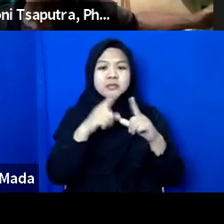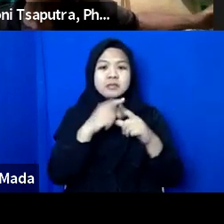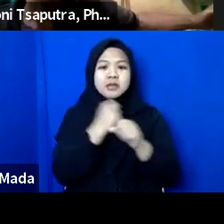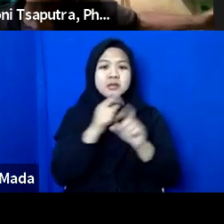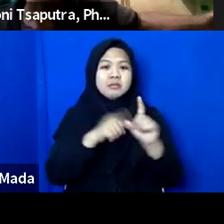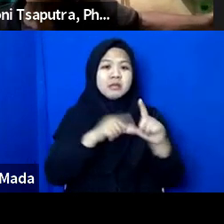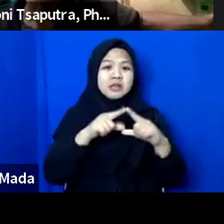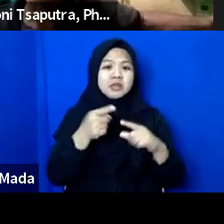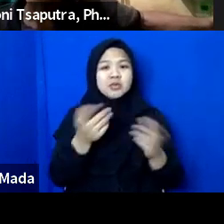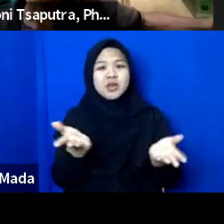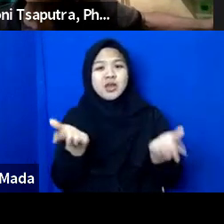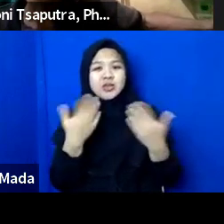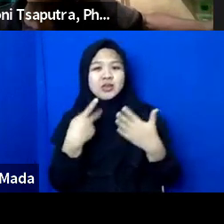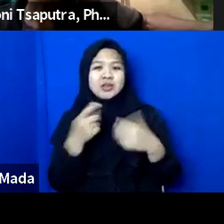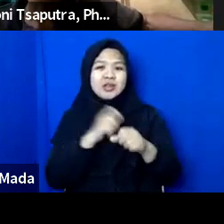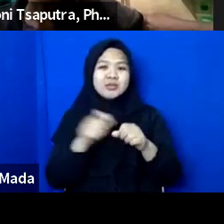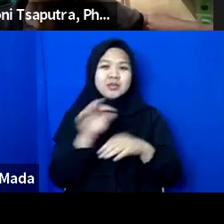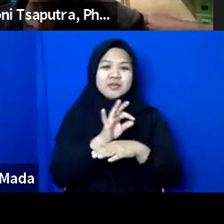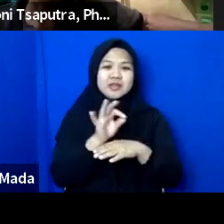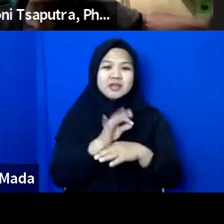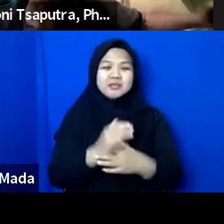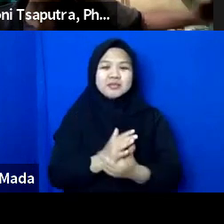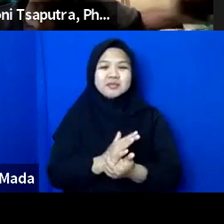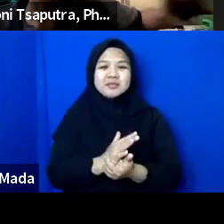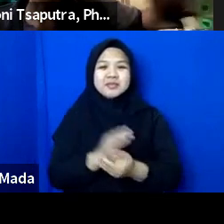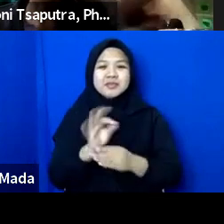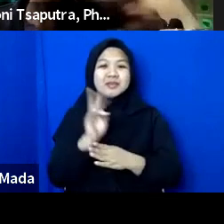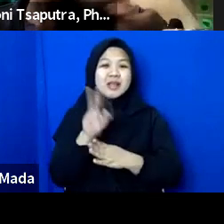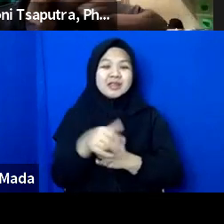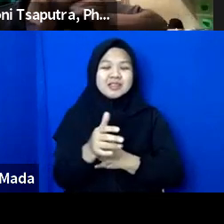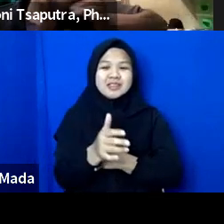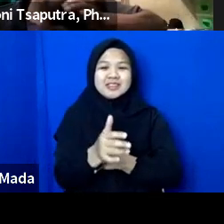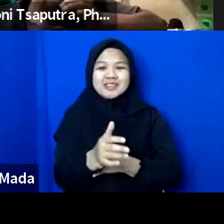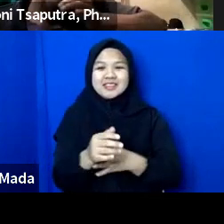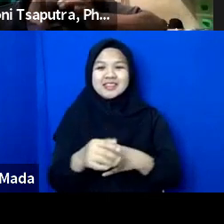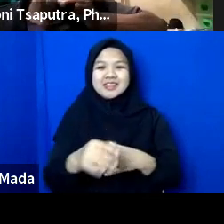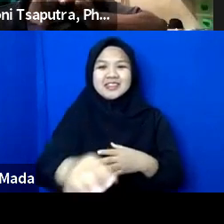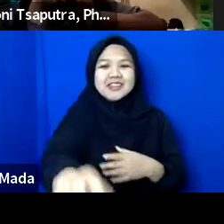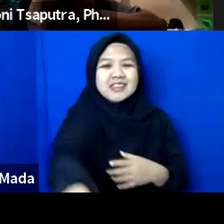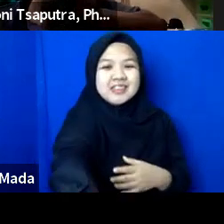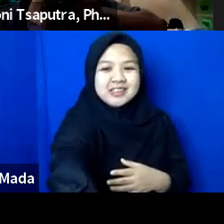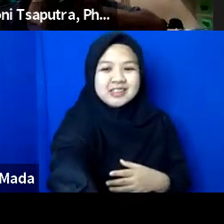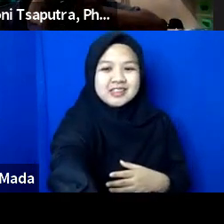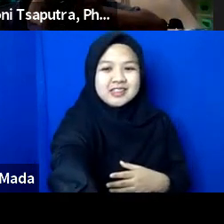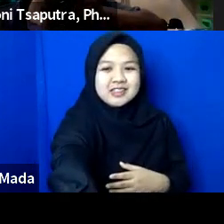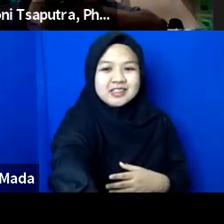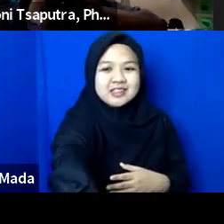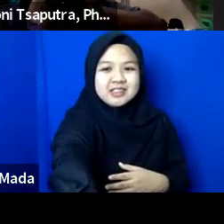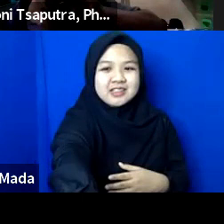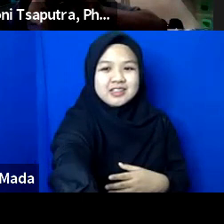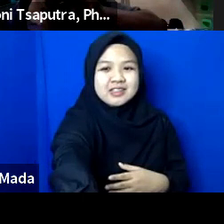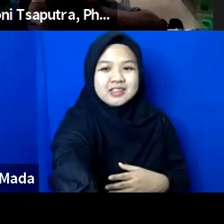apa namanya Ayo kita bikin filmnya lagi Yang ya tapi kalau sekarang yang pendekatan